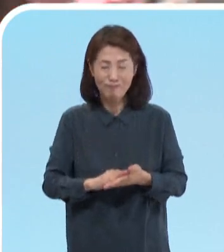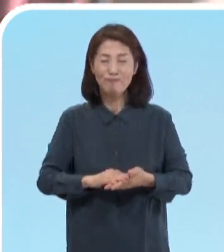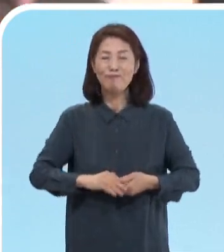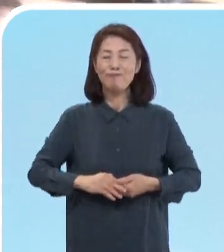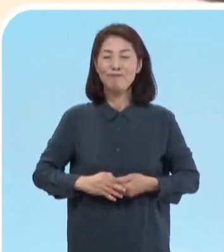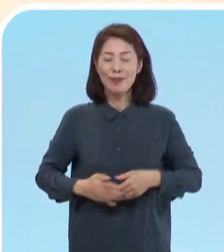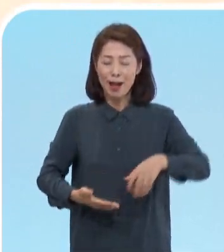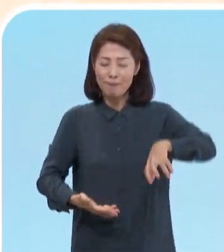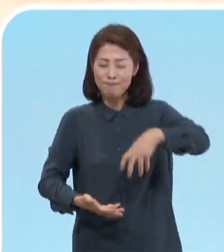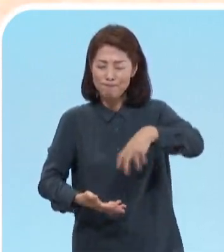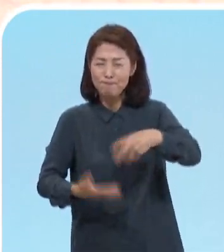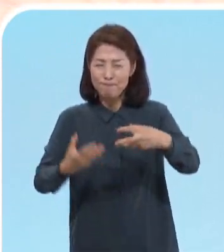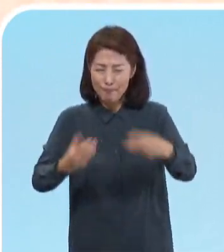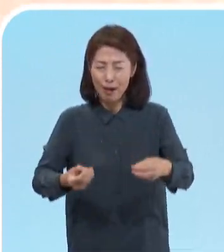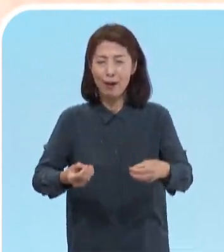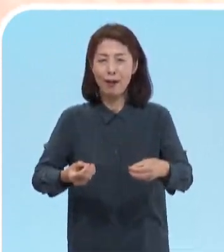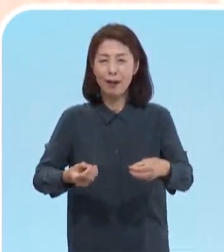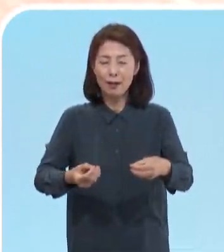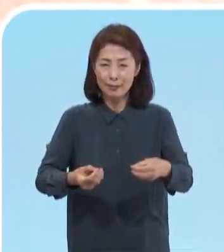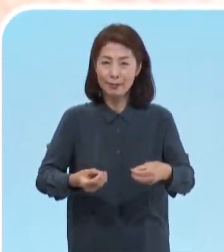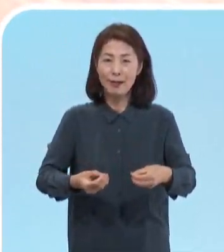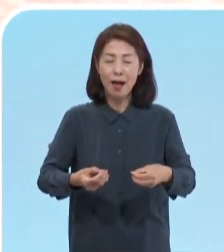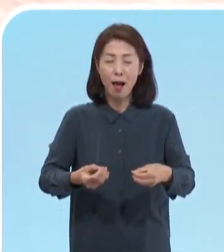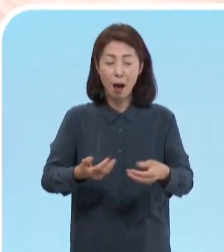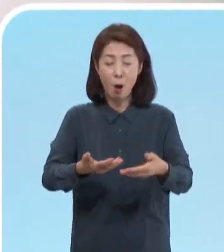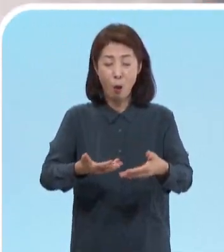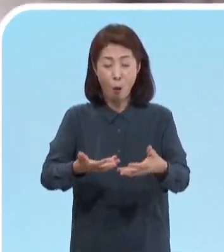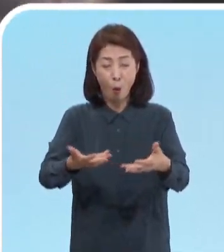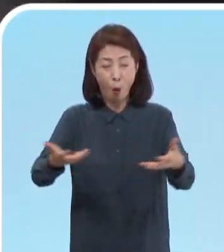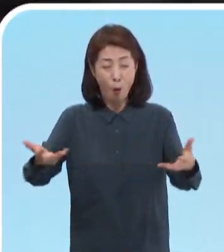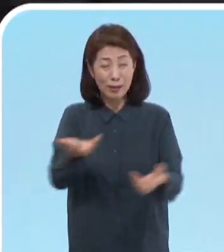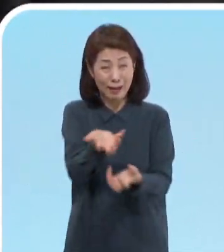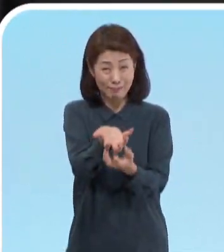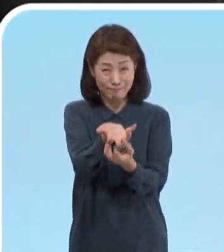生地ができたら大きな釜を使って焼き上げます。